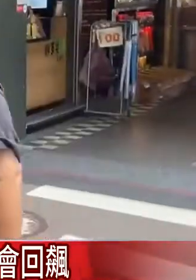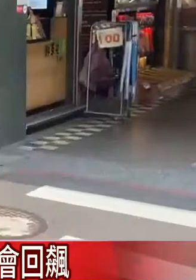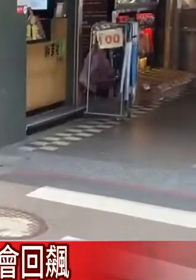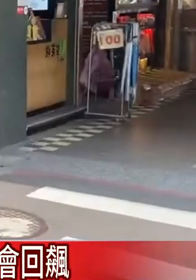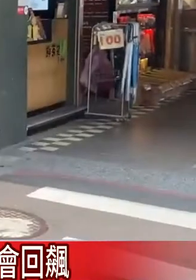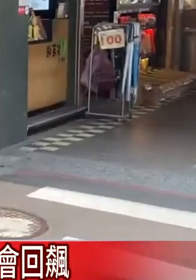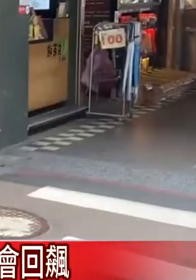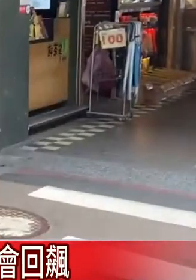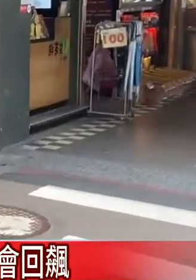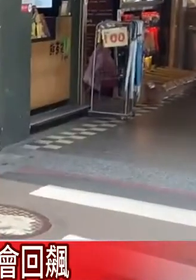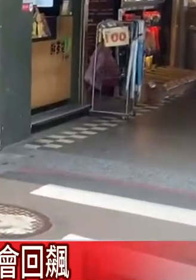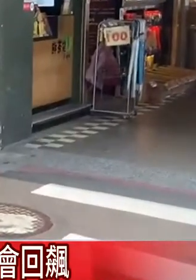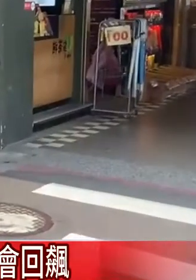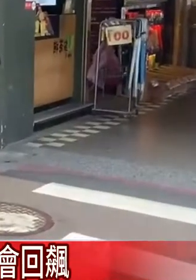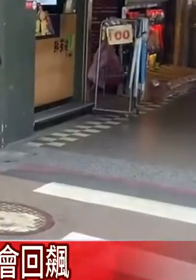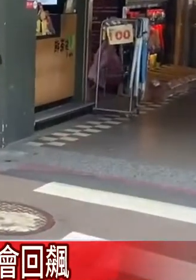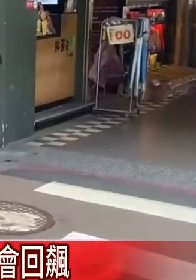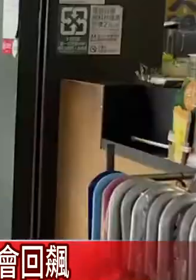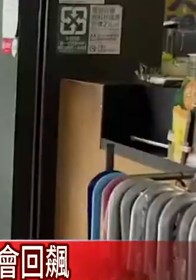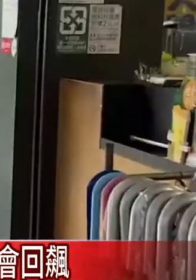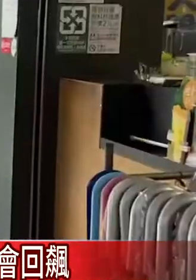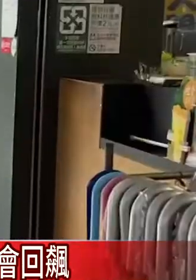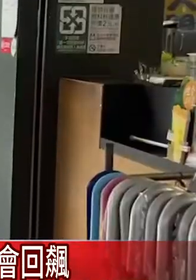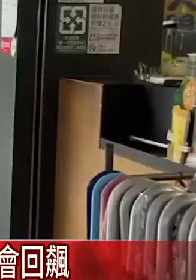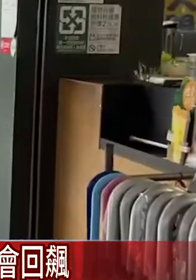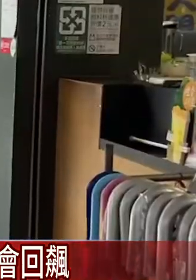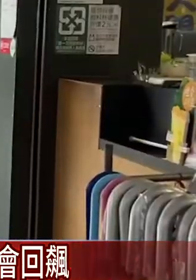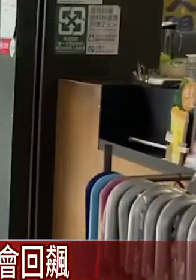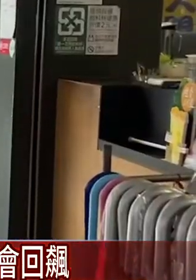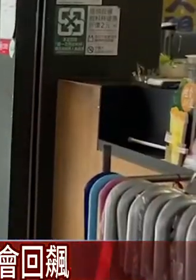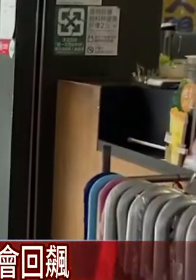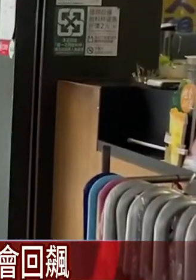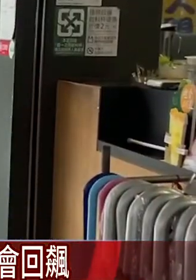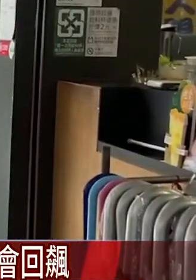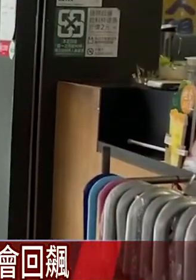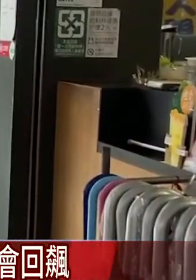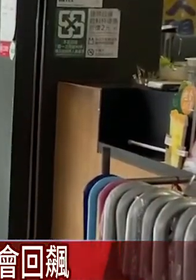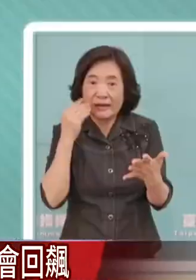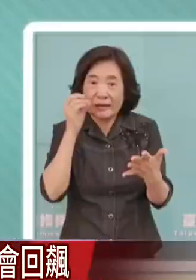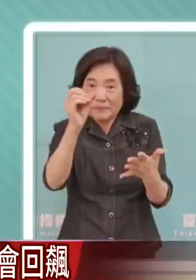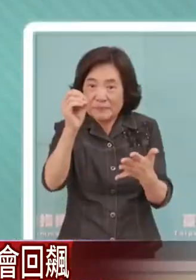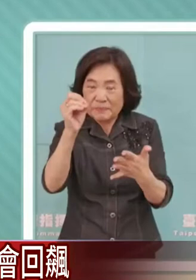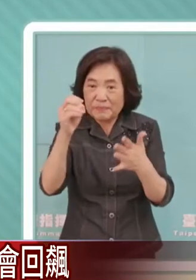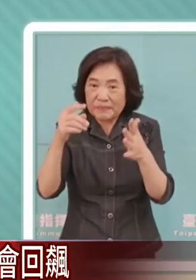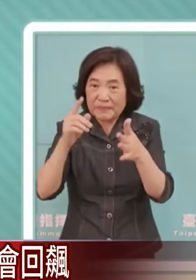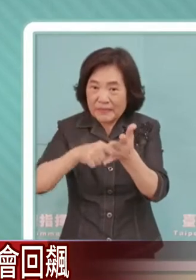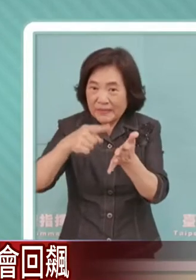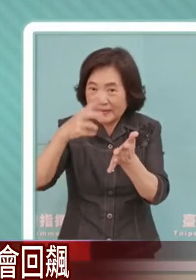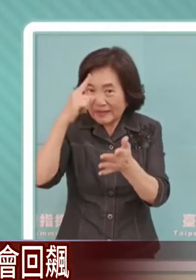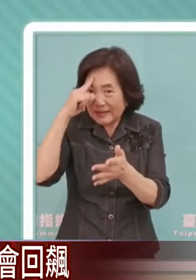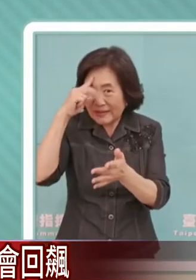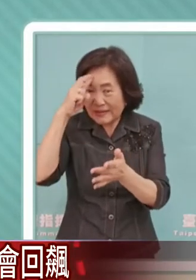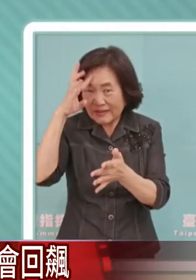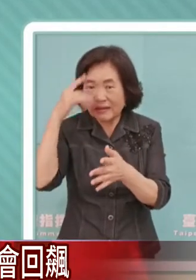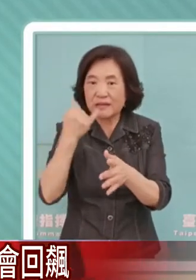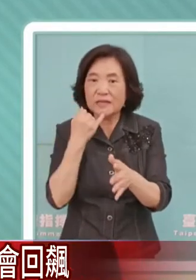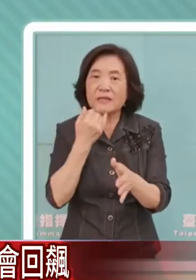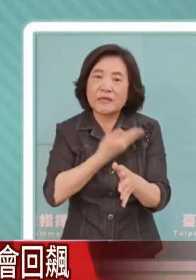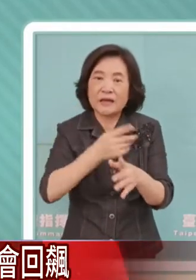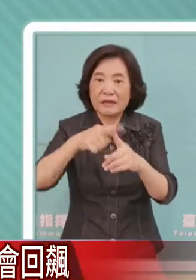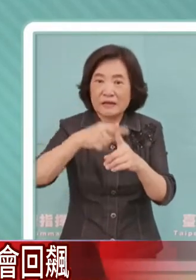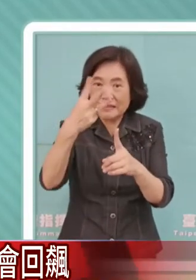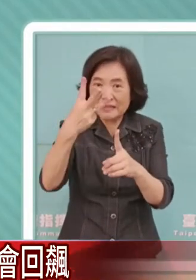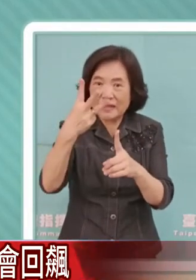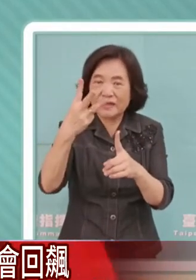到什么程度以后才可以开始降低这个管制的 label， 这样管制的程